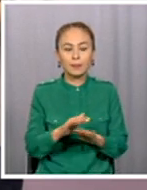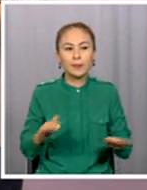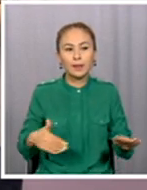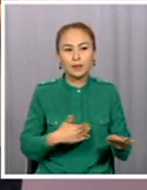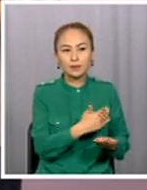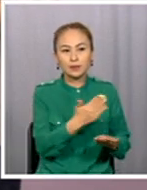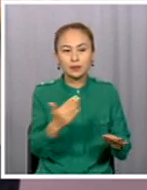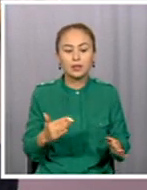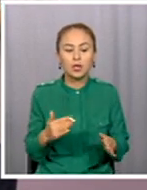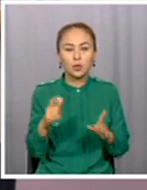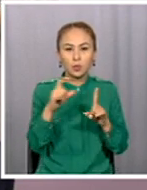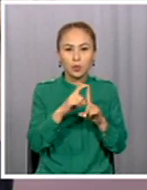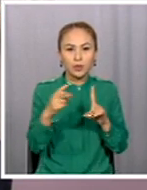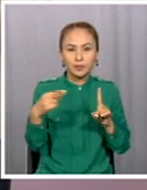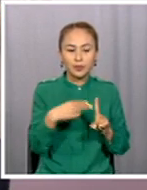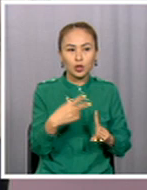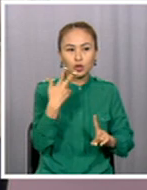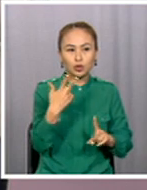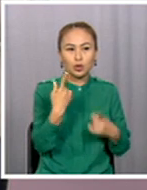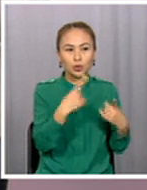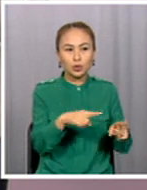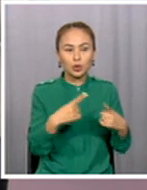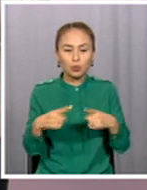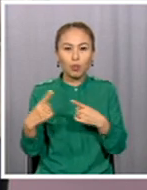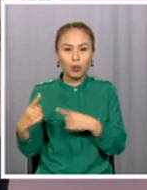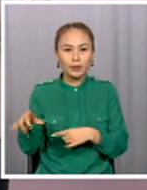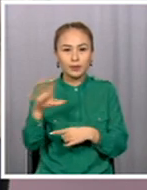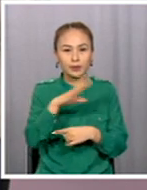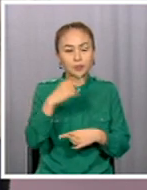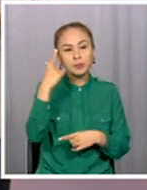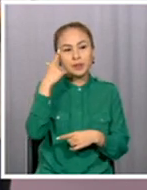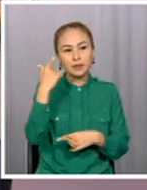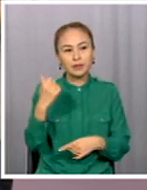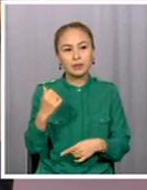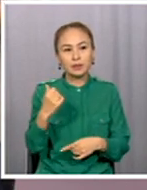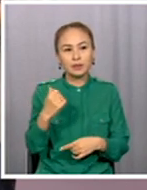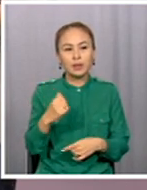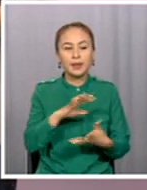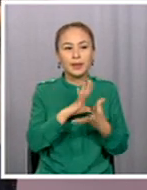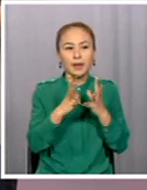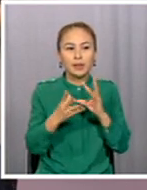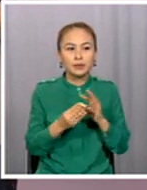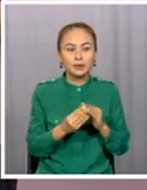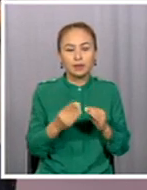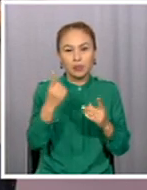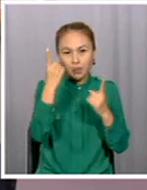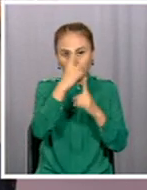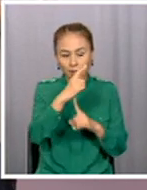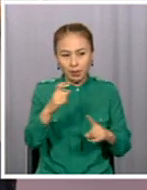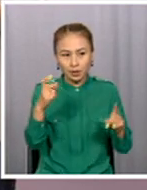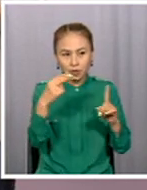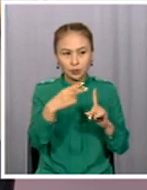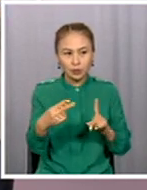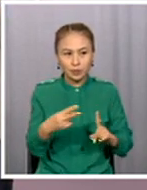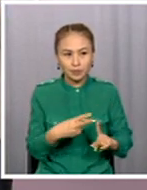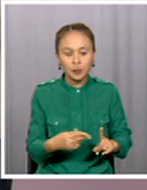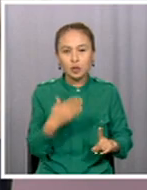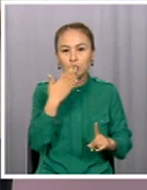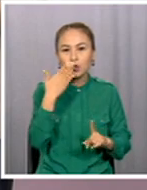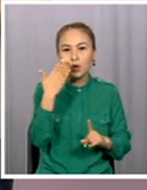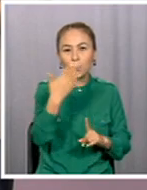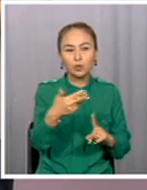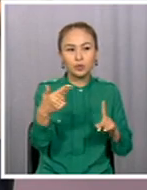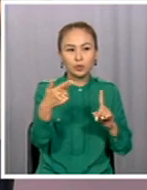сендер сөйлемнің үш түрі болатындығын білесіңдер. яғни олар хабарлы сөйлемдер, сұраулы